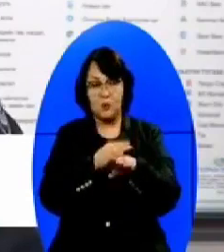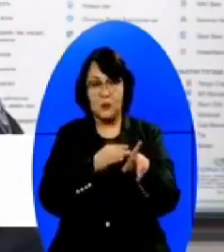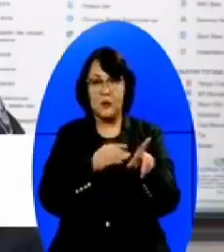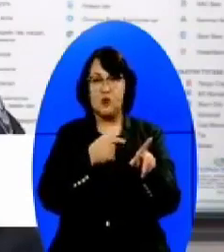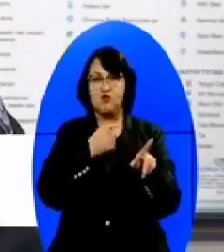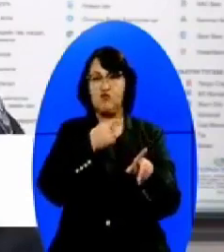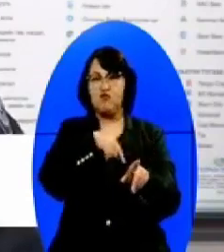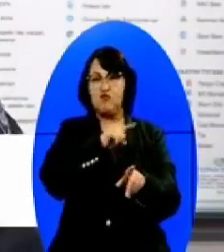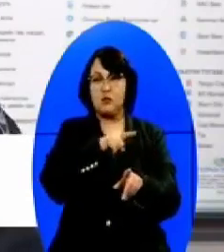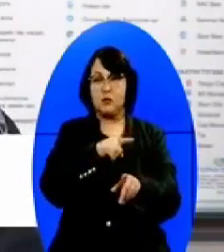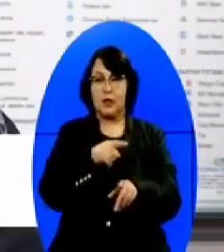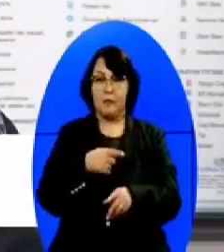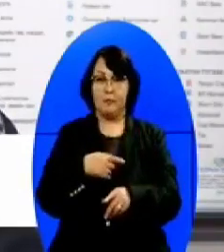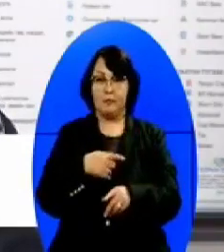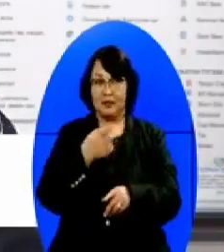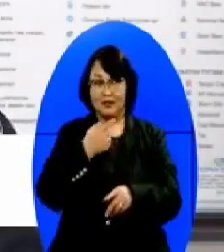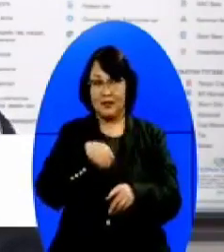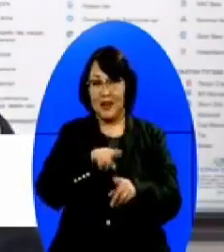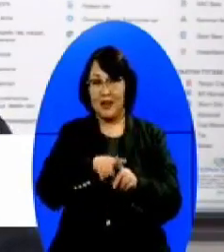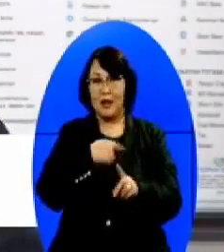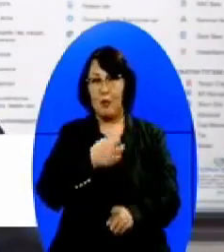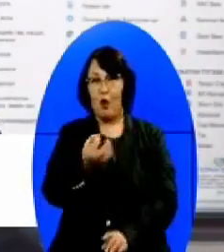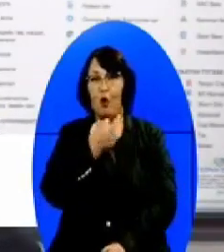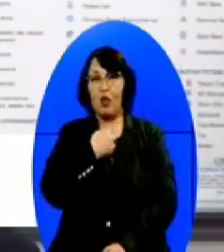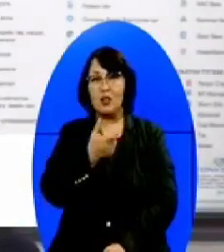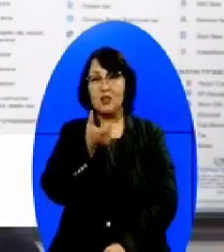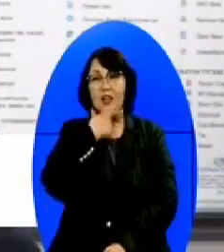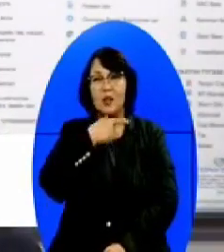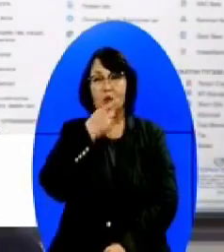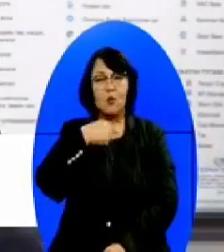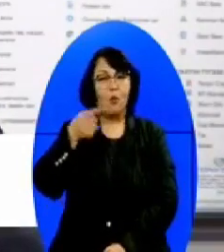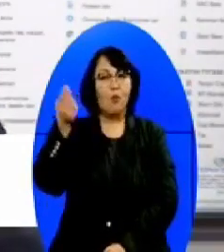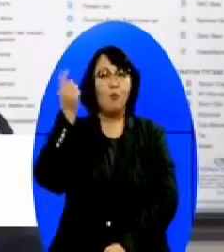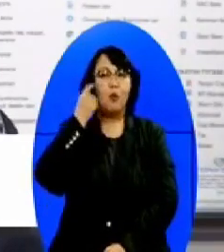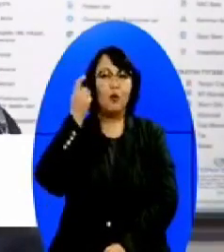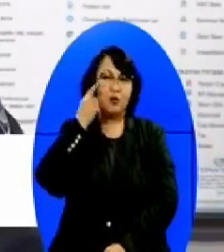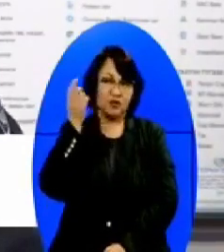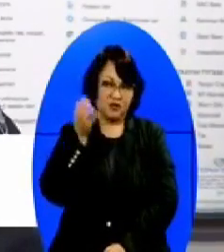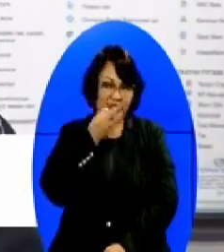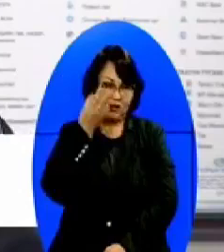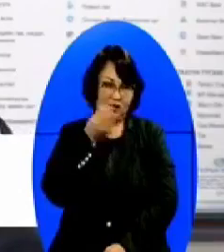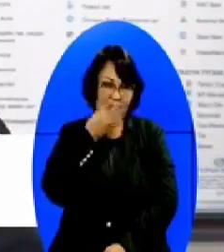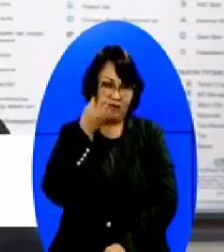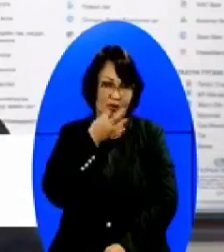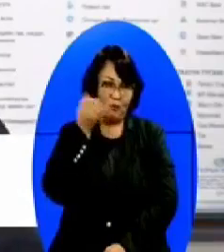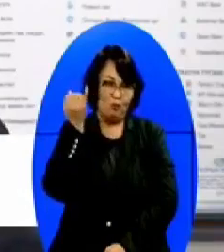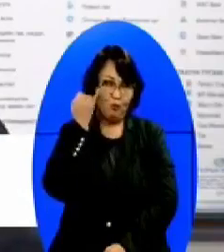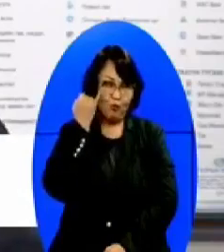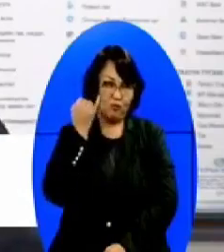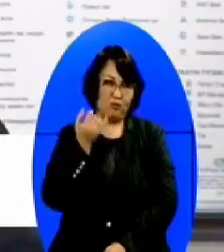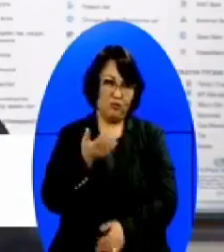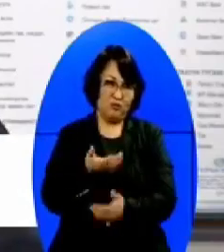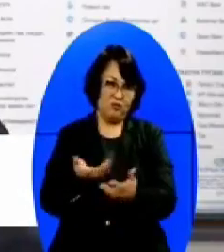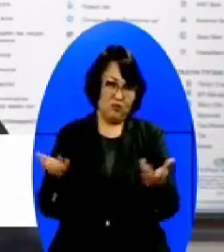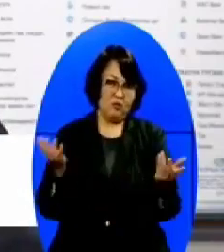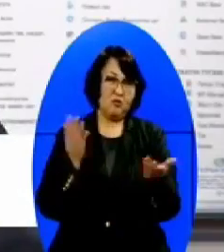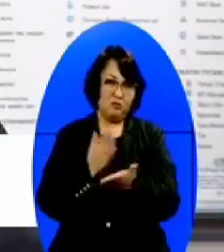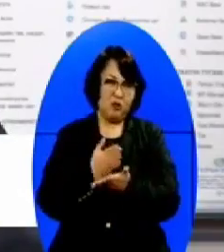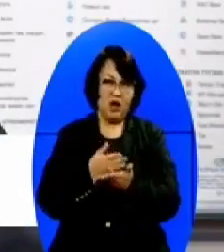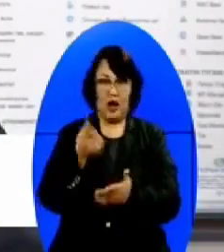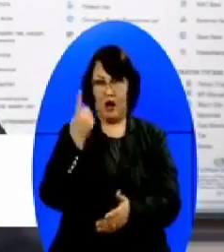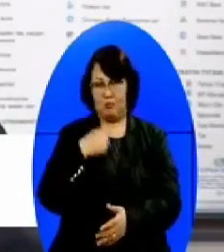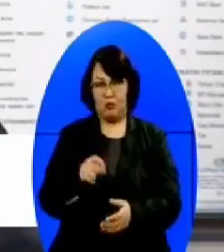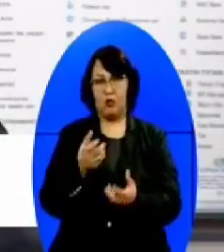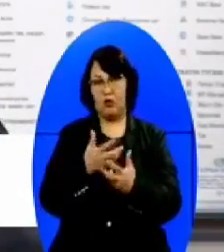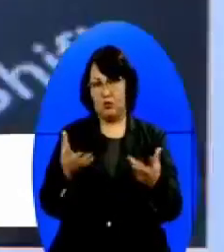одоо юу гэдгийг намайг эргэж олохгүй байх гэсэн бодолтой тийм үнснэрээс ерөөсөө залж байгаа гэдгийг бол өөр хүмүүс мөнгө өгчөд байгаа нь энэ болохоор хамгийн маш